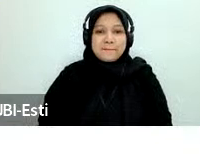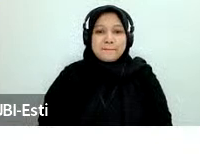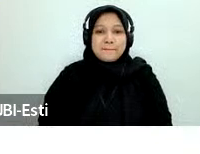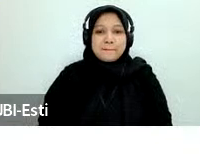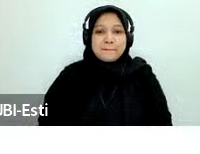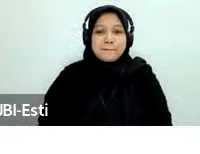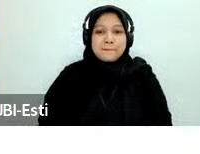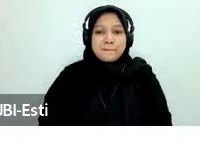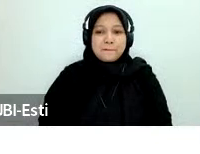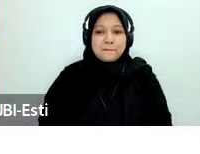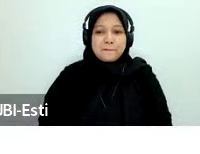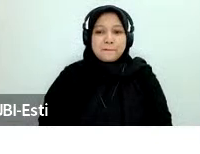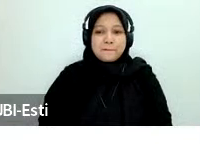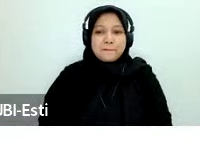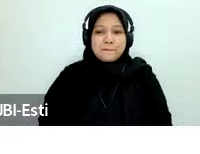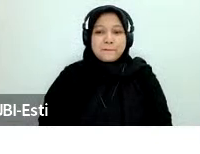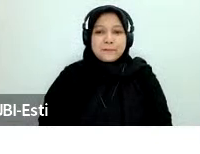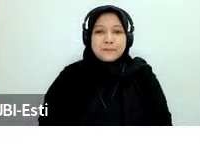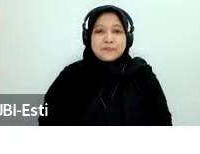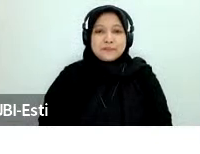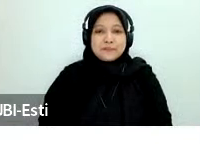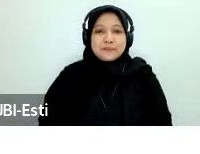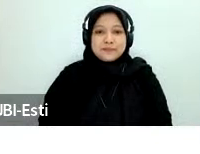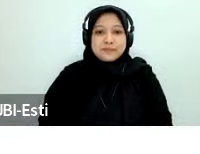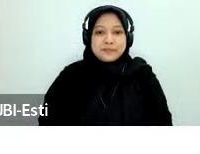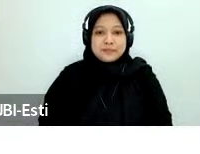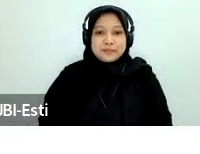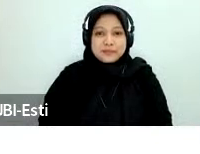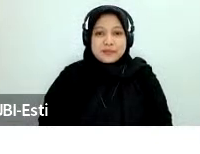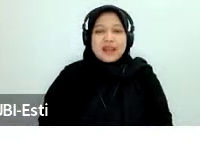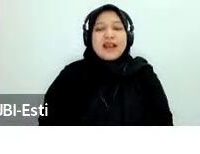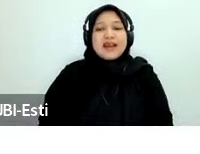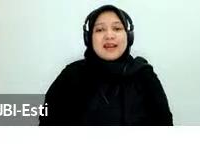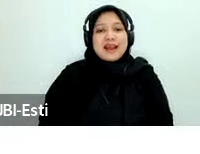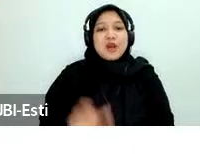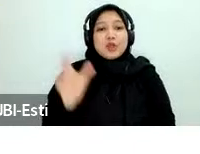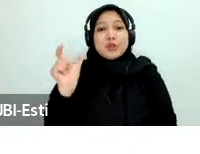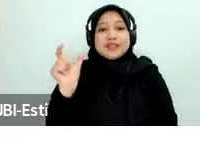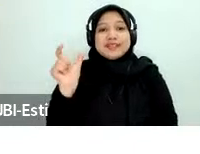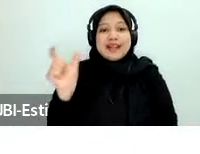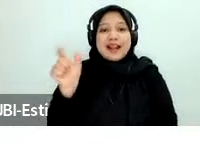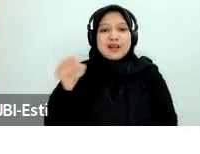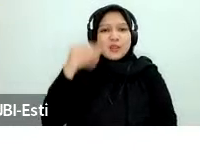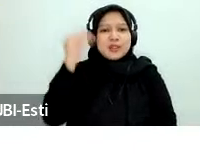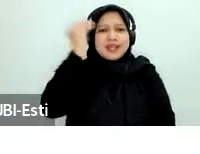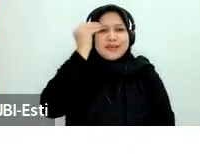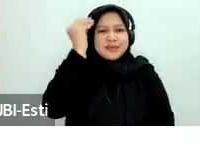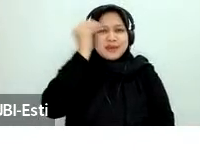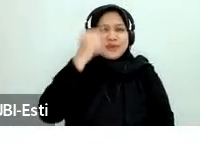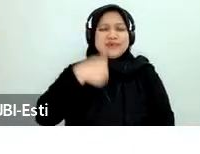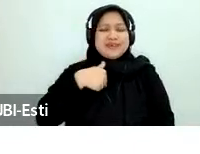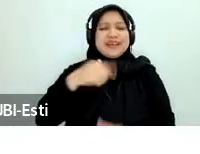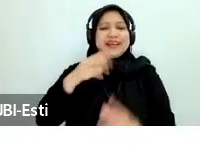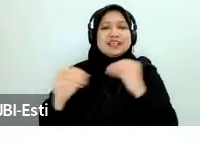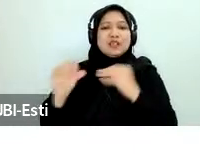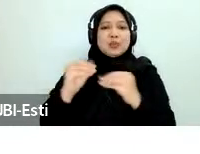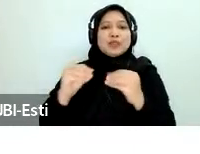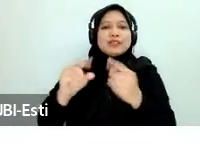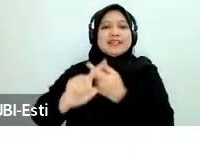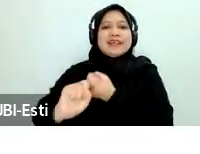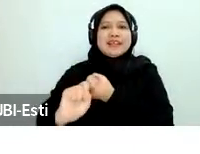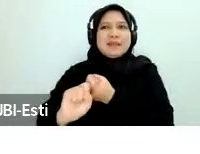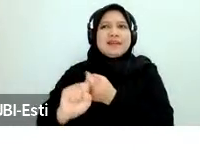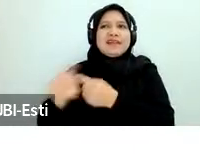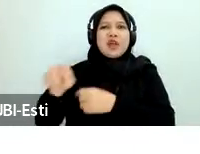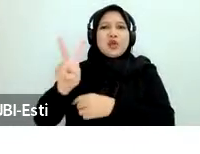menunjukkan sesuatu hal ini saya juga agak bingung dengan istilah ini sampai akhirnya saya berdiskusi dengan teman saya yang mungkin the sudah